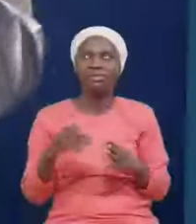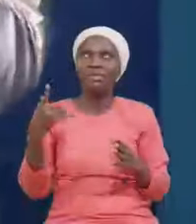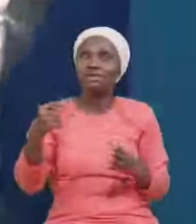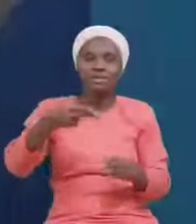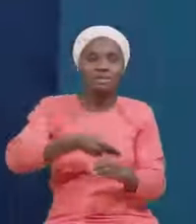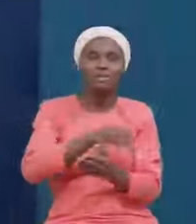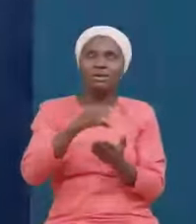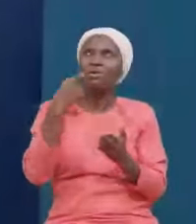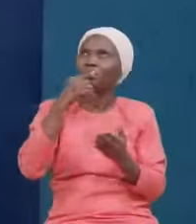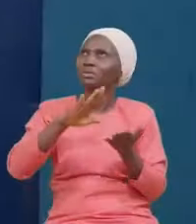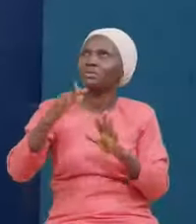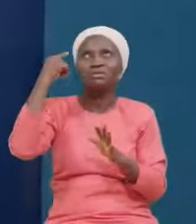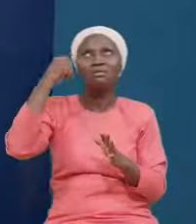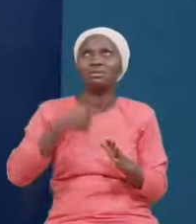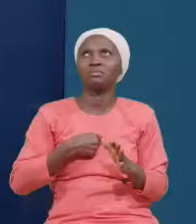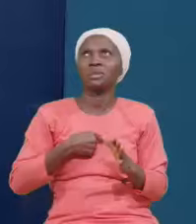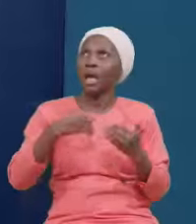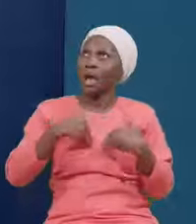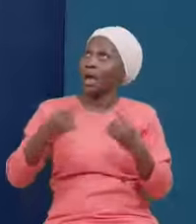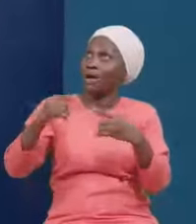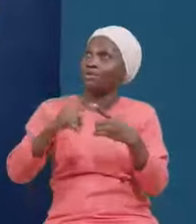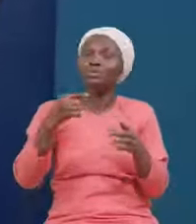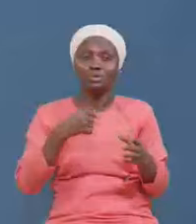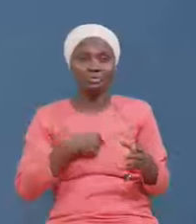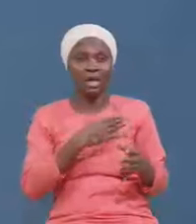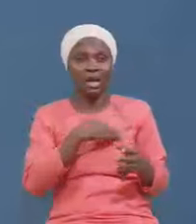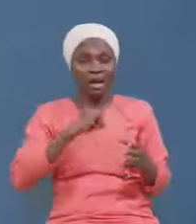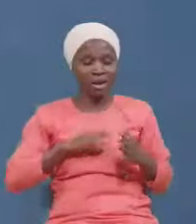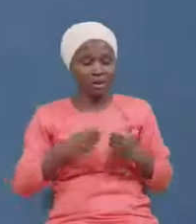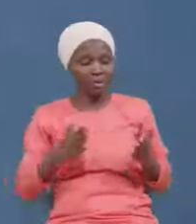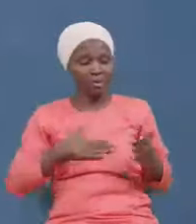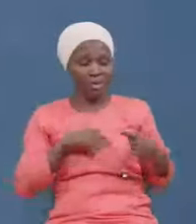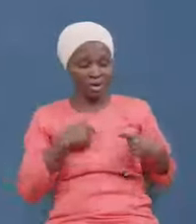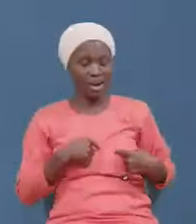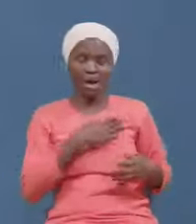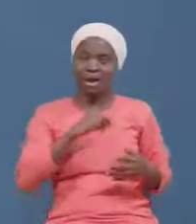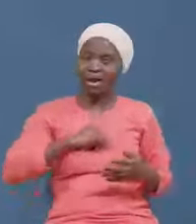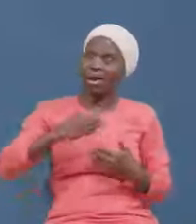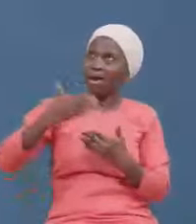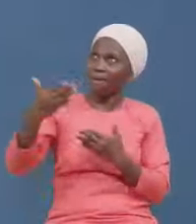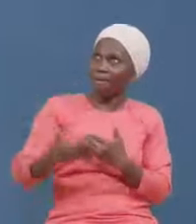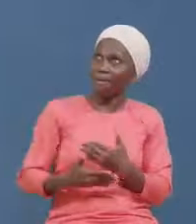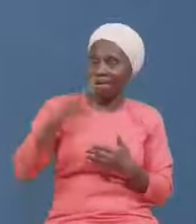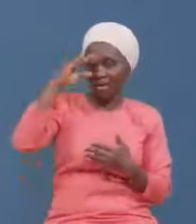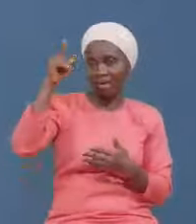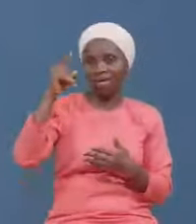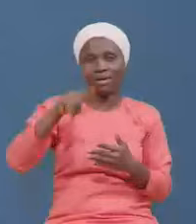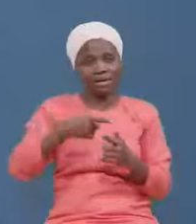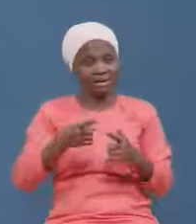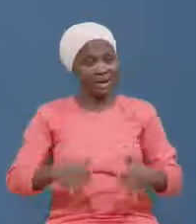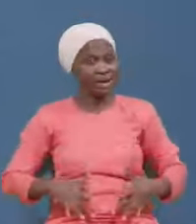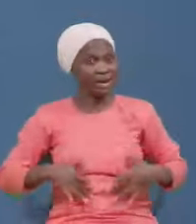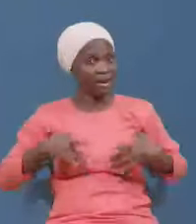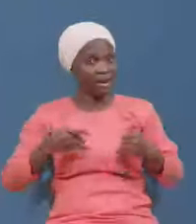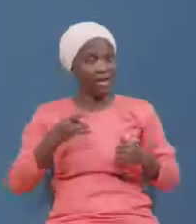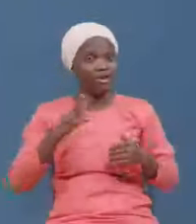who died for me has come to me and I open my heart and I receive him and life will not